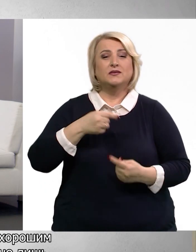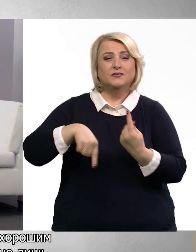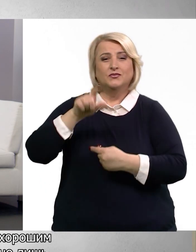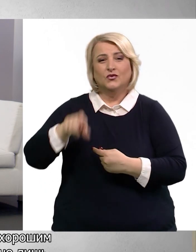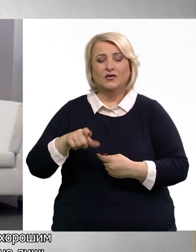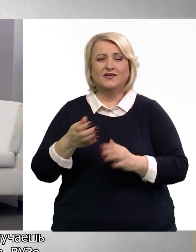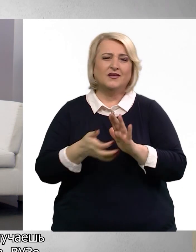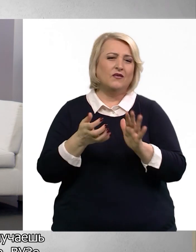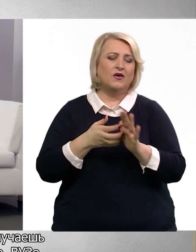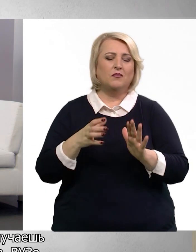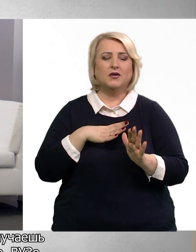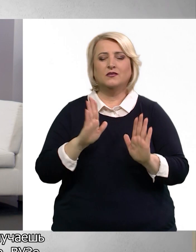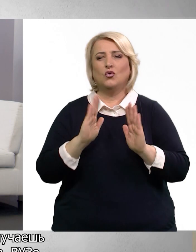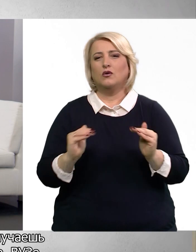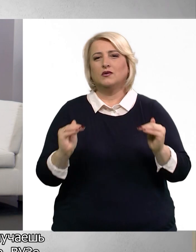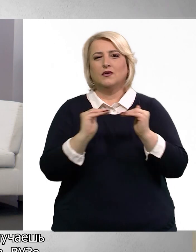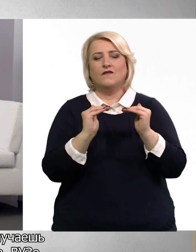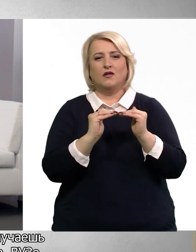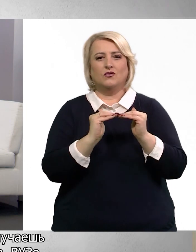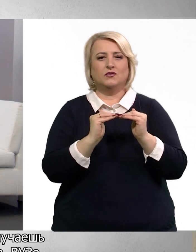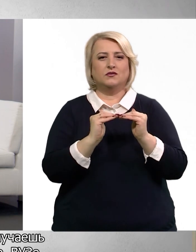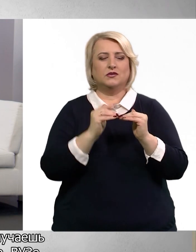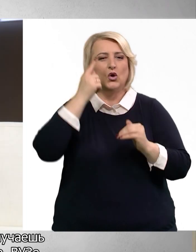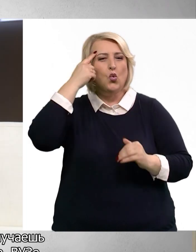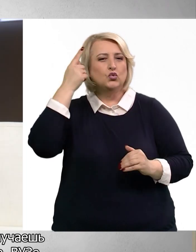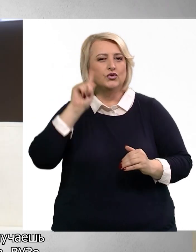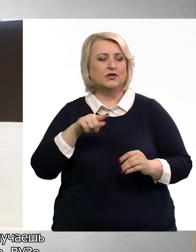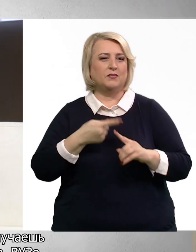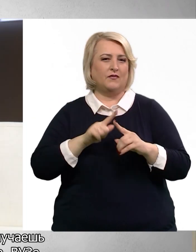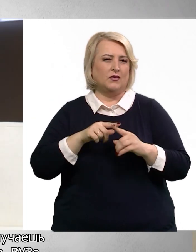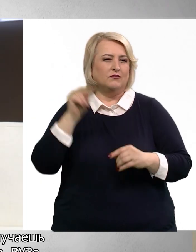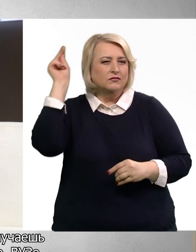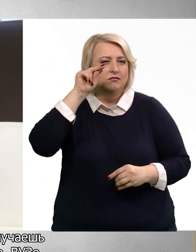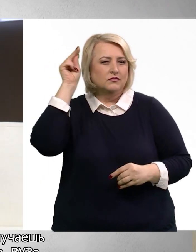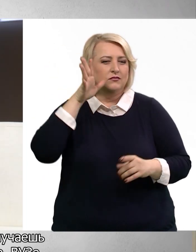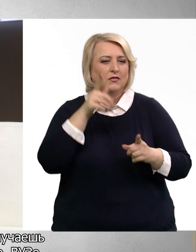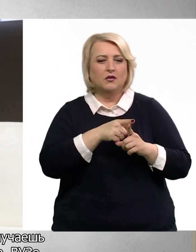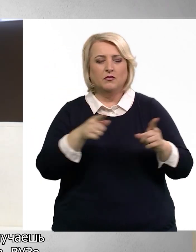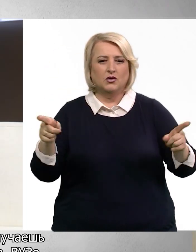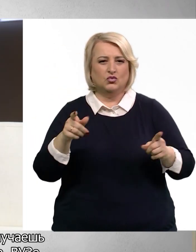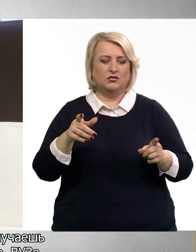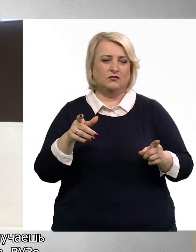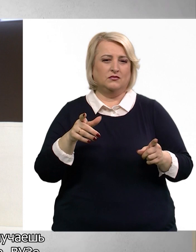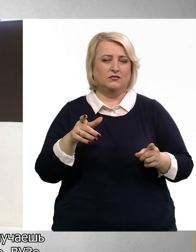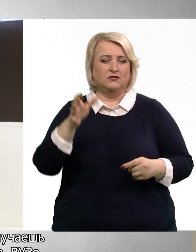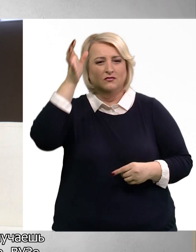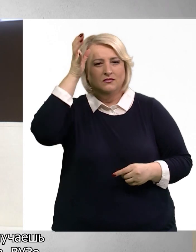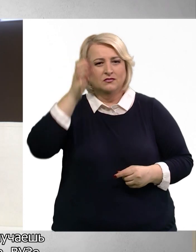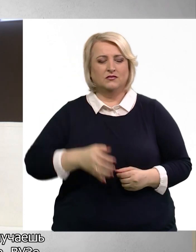fie de ajuns doar nivelul de cunoștințe pe care tu îl vei dobândi pe parcursul studiilor, fie